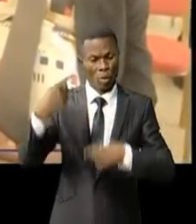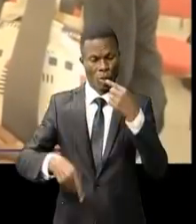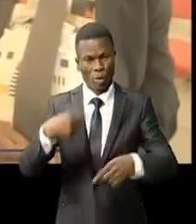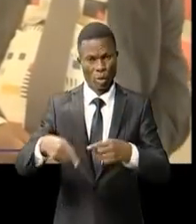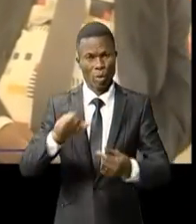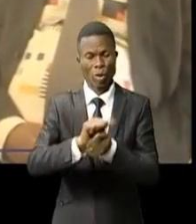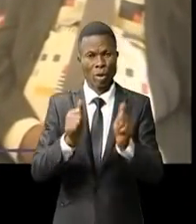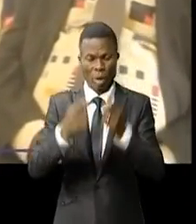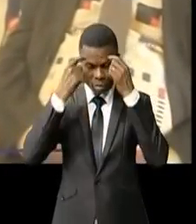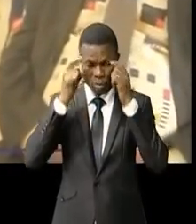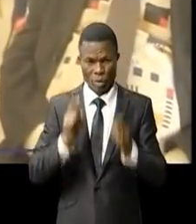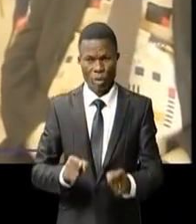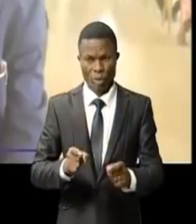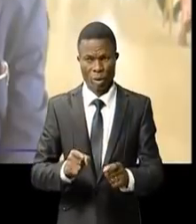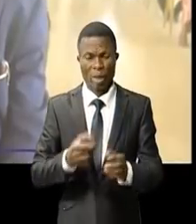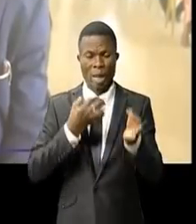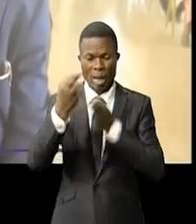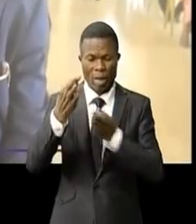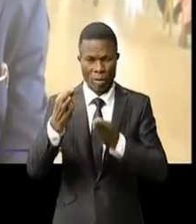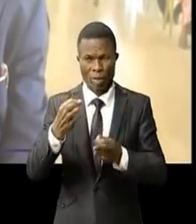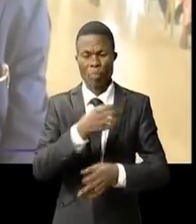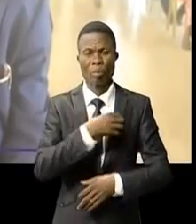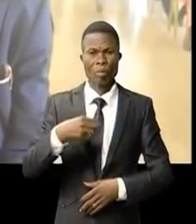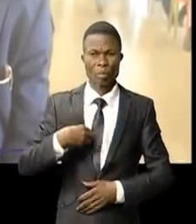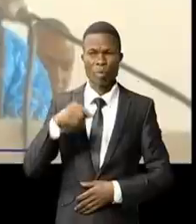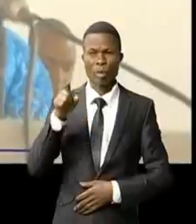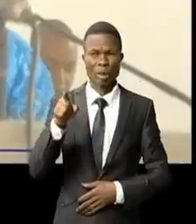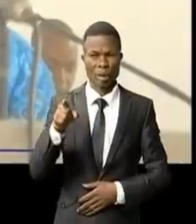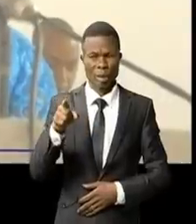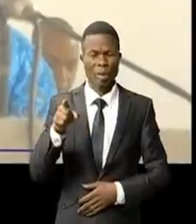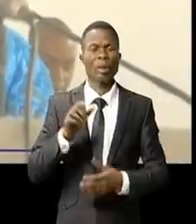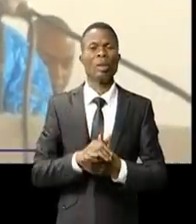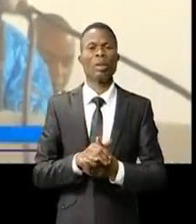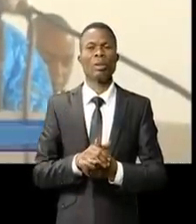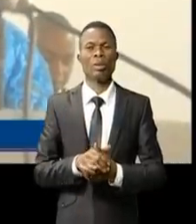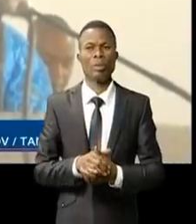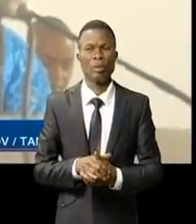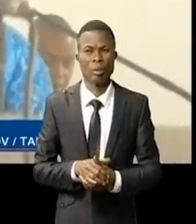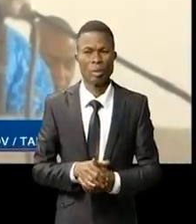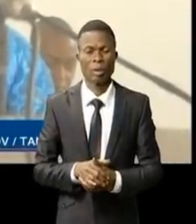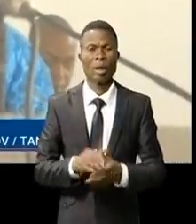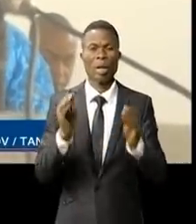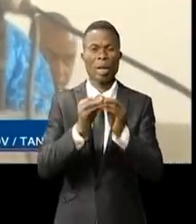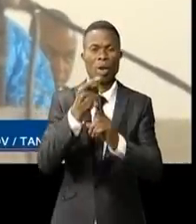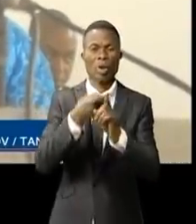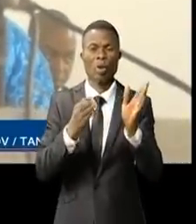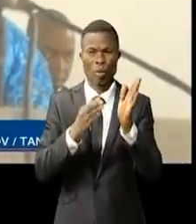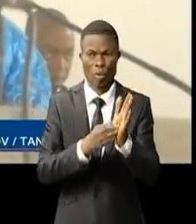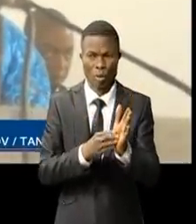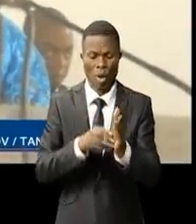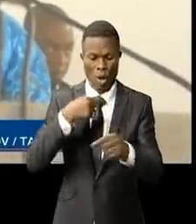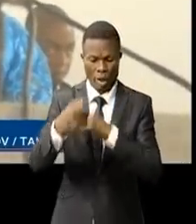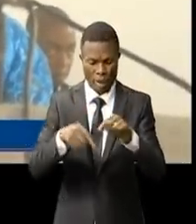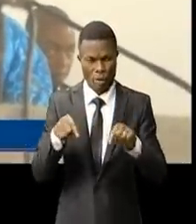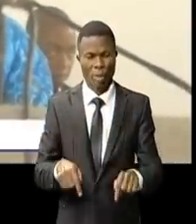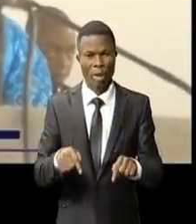de cette session, comme l'a si bien dit Madame Virginie Kulunimba. La session de septembre qui s'ouvre à